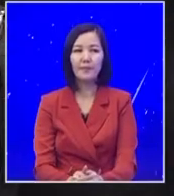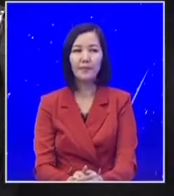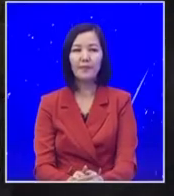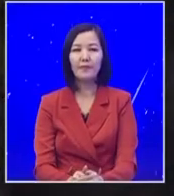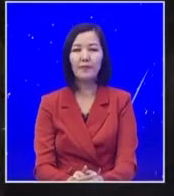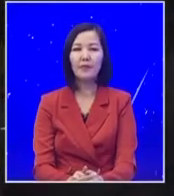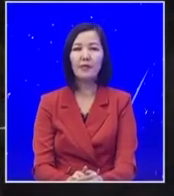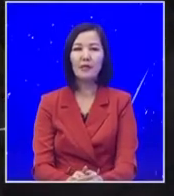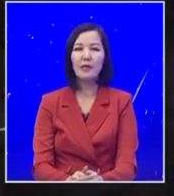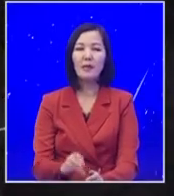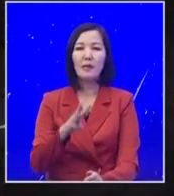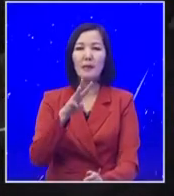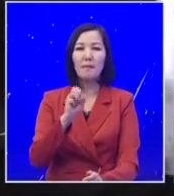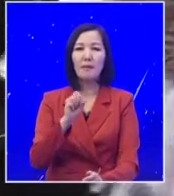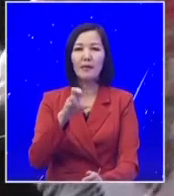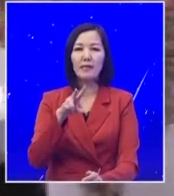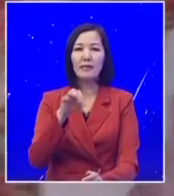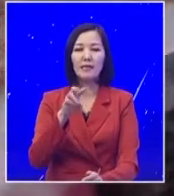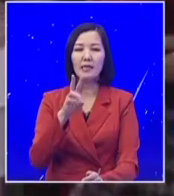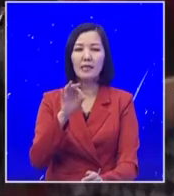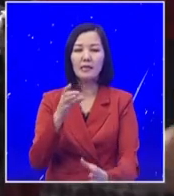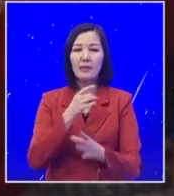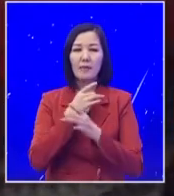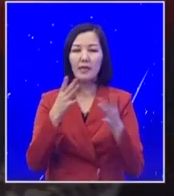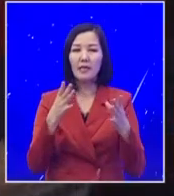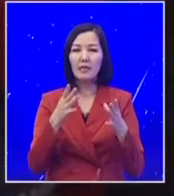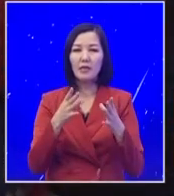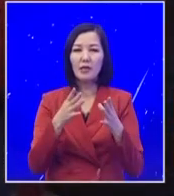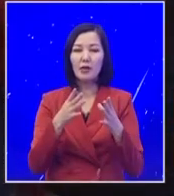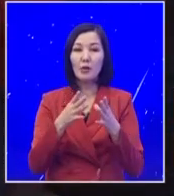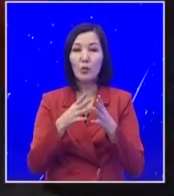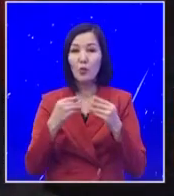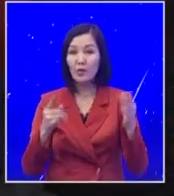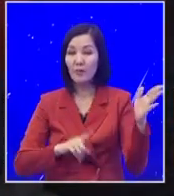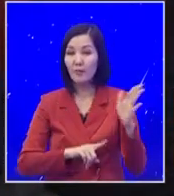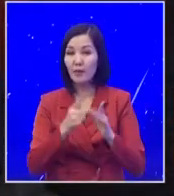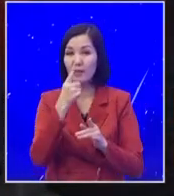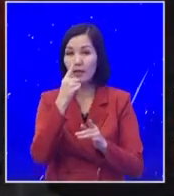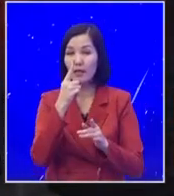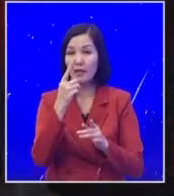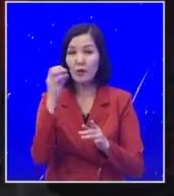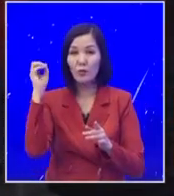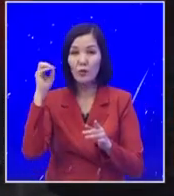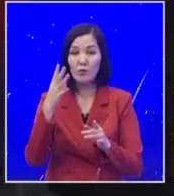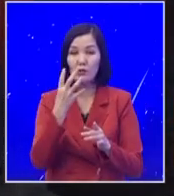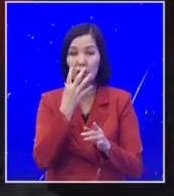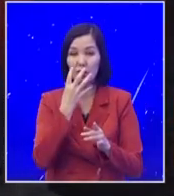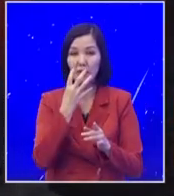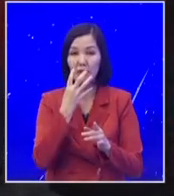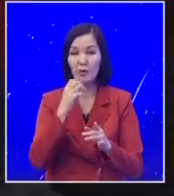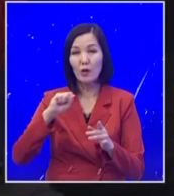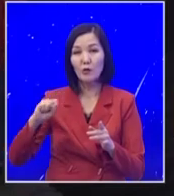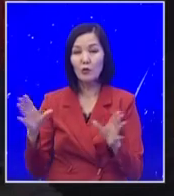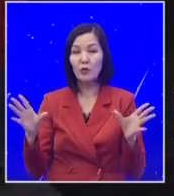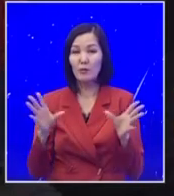Маслиница мерекесі маған ұнайды, себебі бұл кезде көктемнің белгісі, күн жылынып, достарымызбен бірге жақсы қарсы